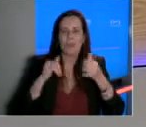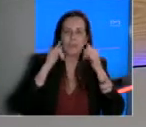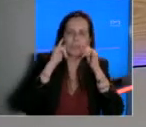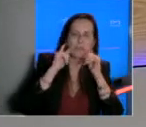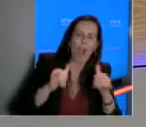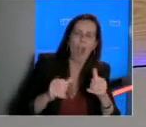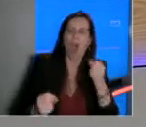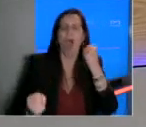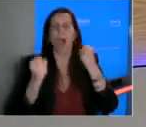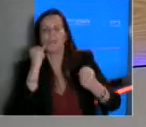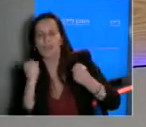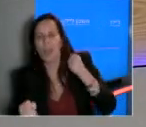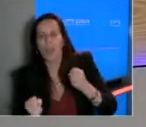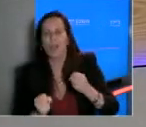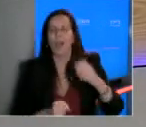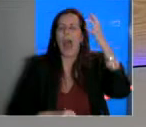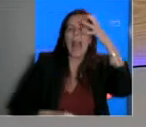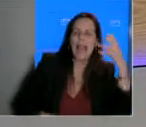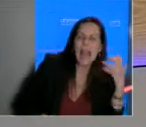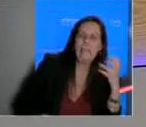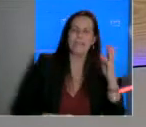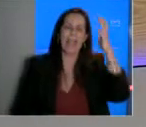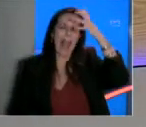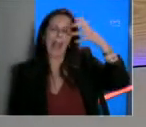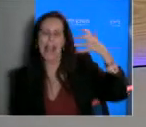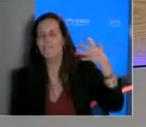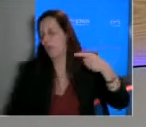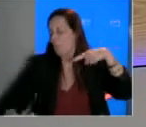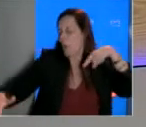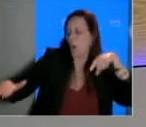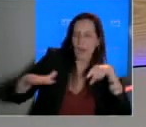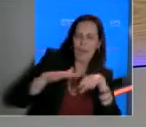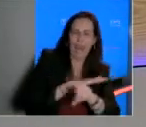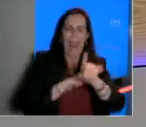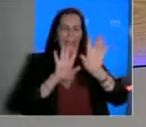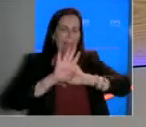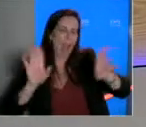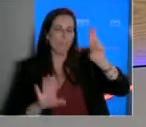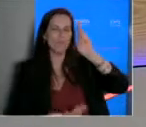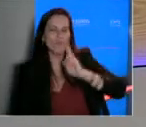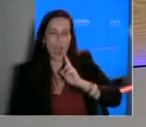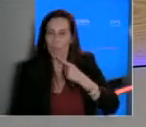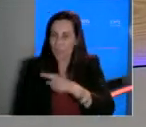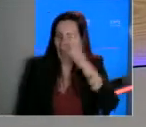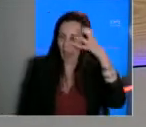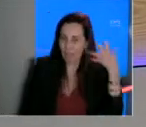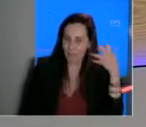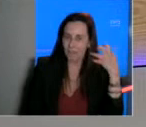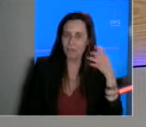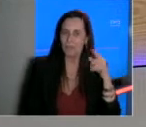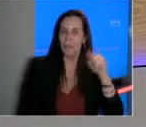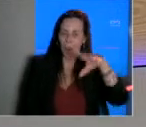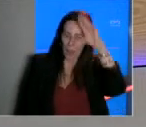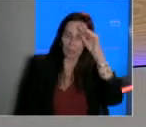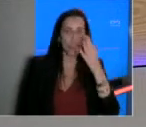מלוא גרונותיהם, אורלי לוי אבקסיס בוגדת חסרת בושה. בא לו